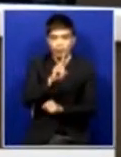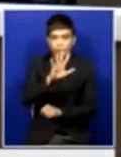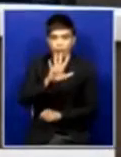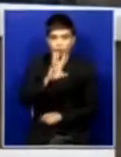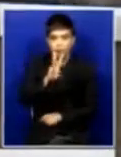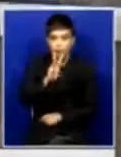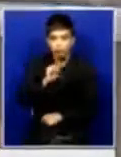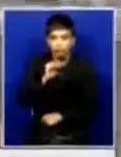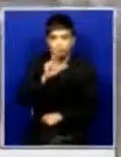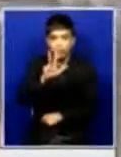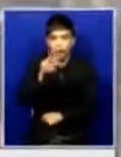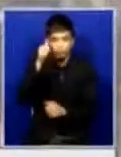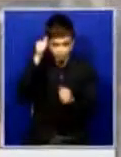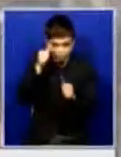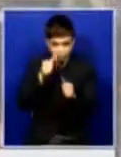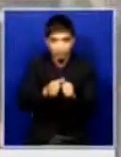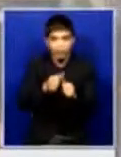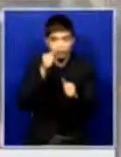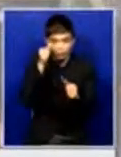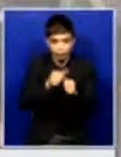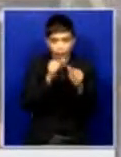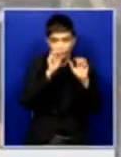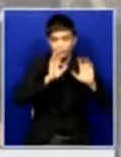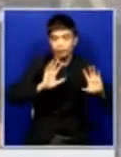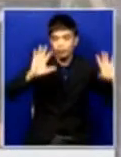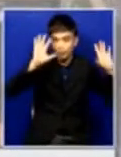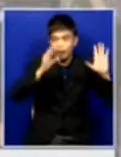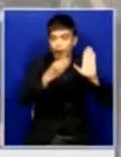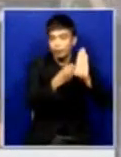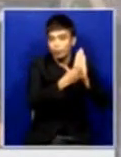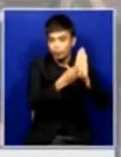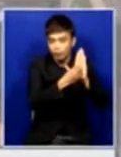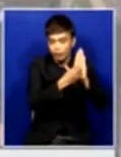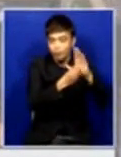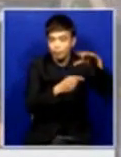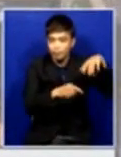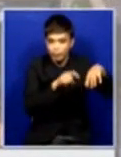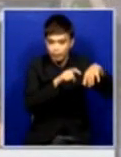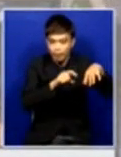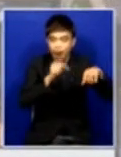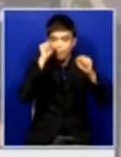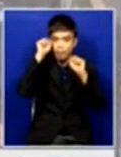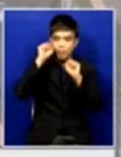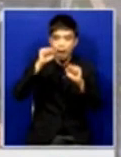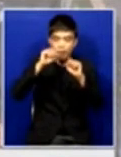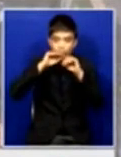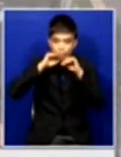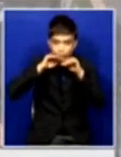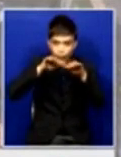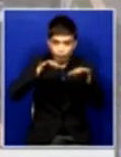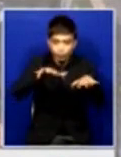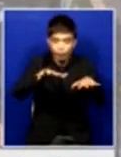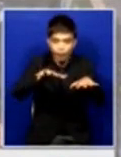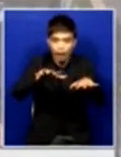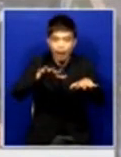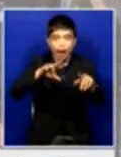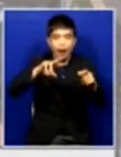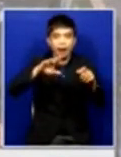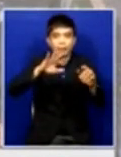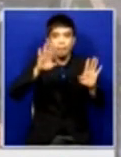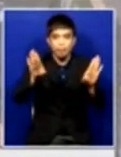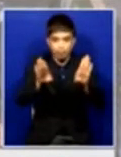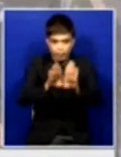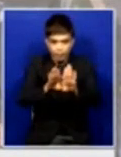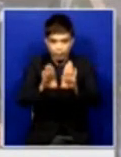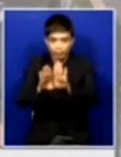ำได้ว่าทางราชการโดยกทม.นั้นเป็นหน่วยงานแรกที่มีการประกาศให้มีการล็อกดาวน์หรือประกา